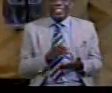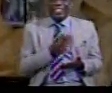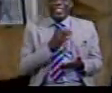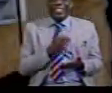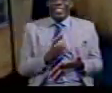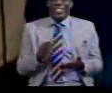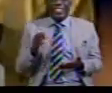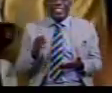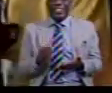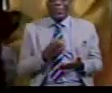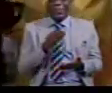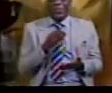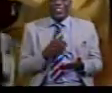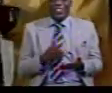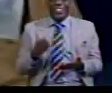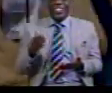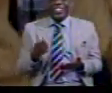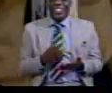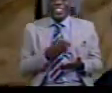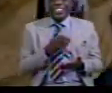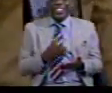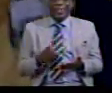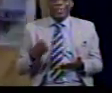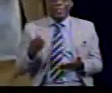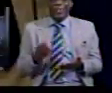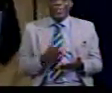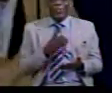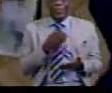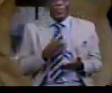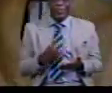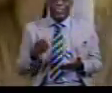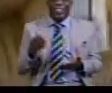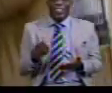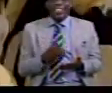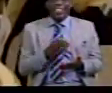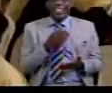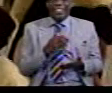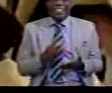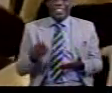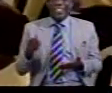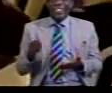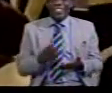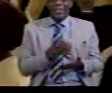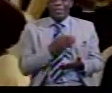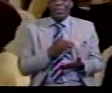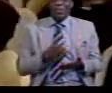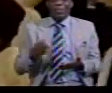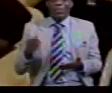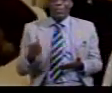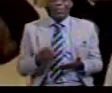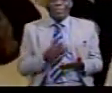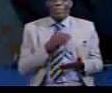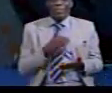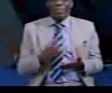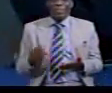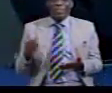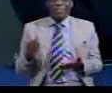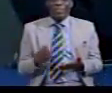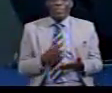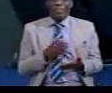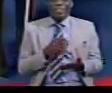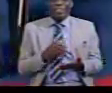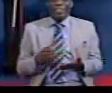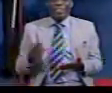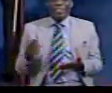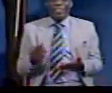son nom c'est qui? Son nom c'est qui? Son nom c'est qui? C'est lui qui donne la joie, son nom